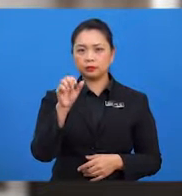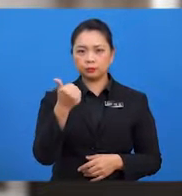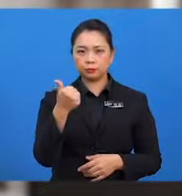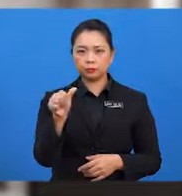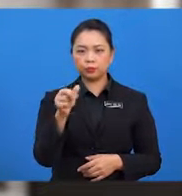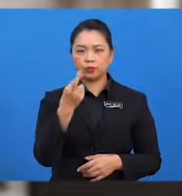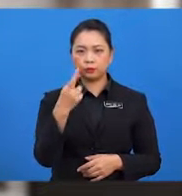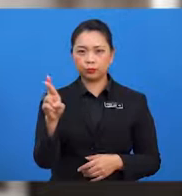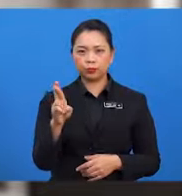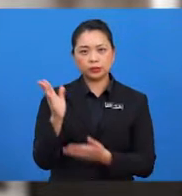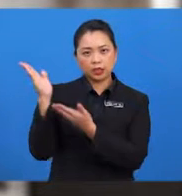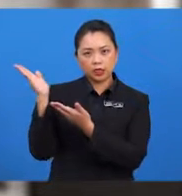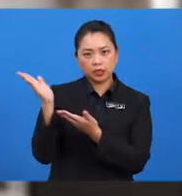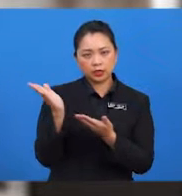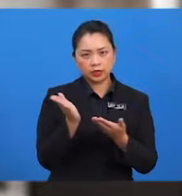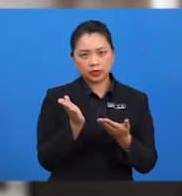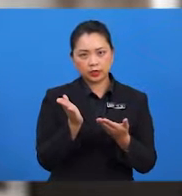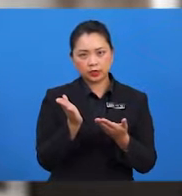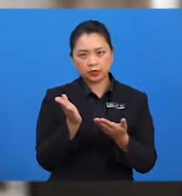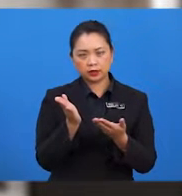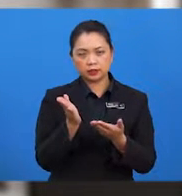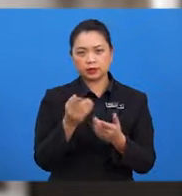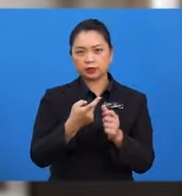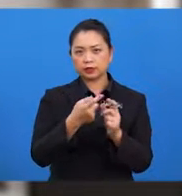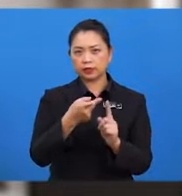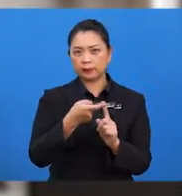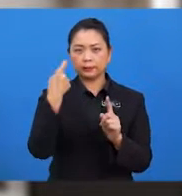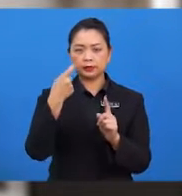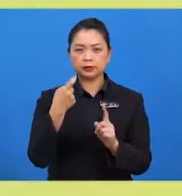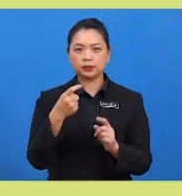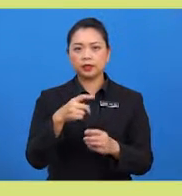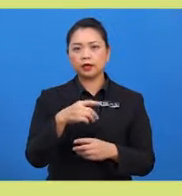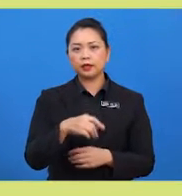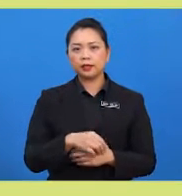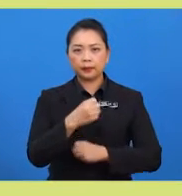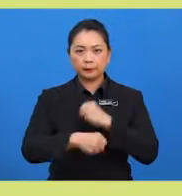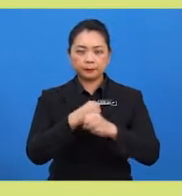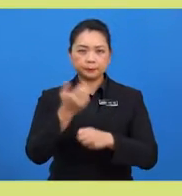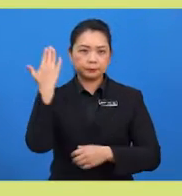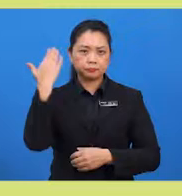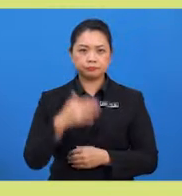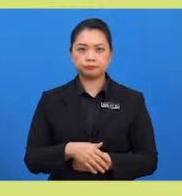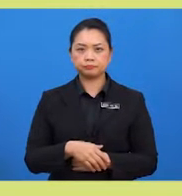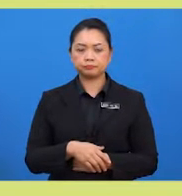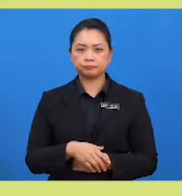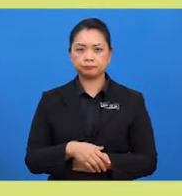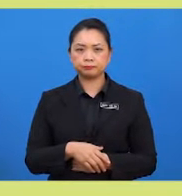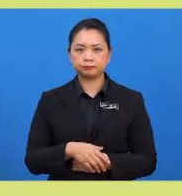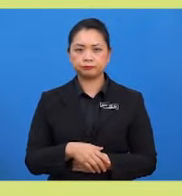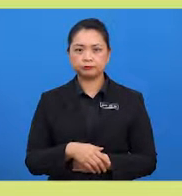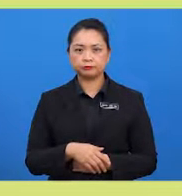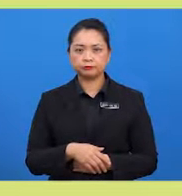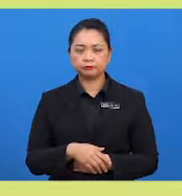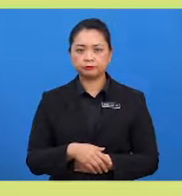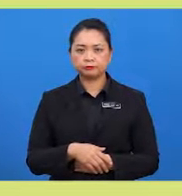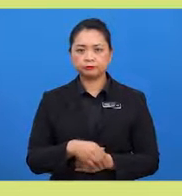RM10,200 dibawa daripada inventory akhir tahun sebelumnya. Bagi penyediaan penyata kewangan milikan tunggal